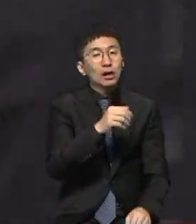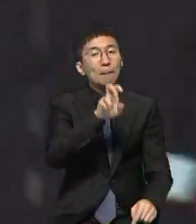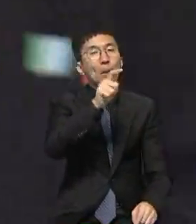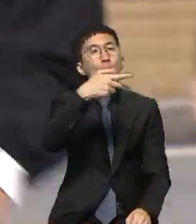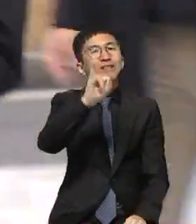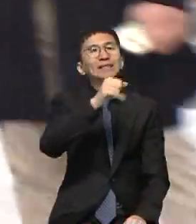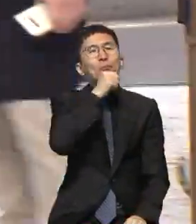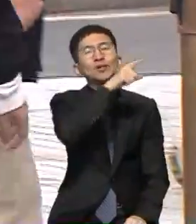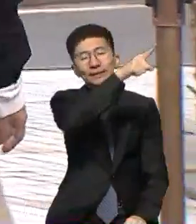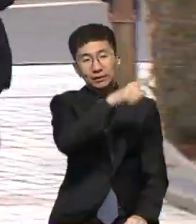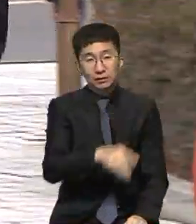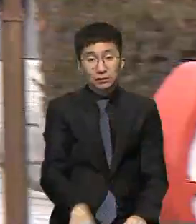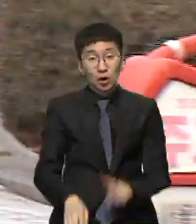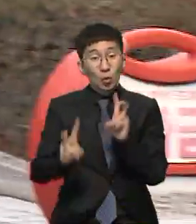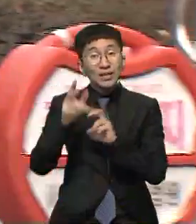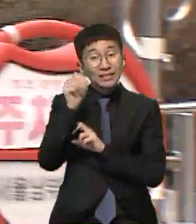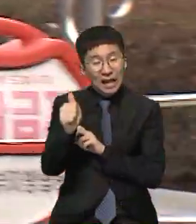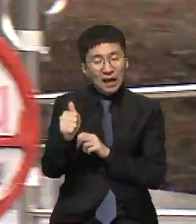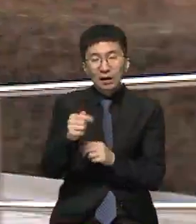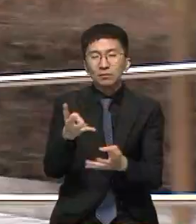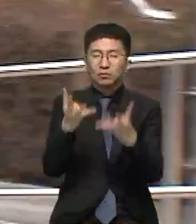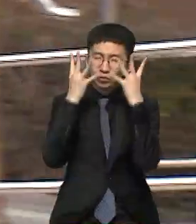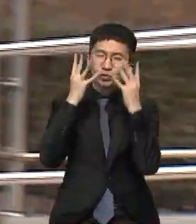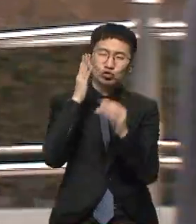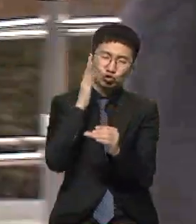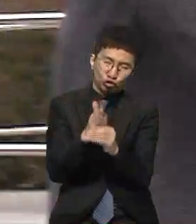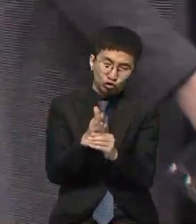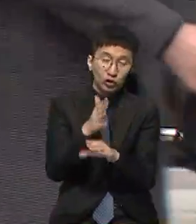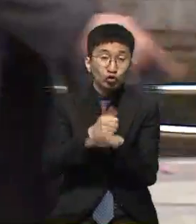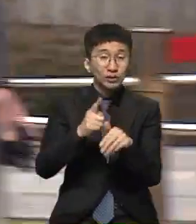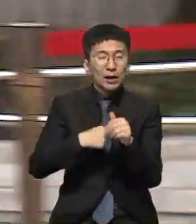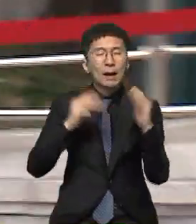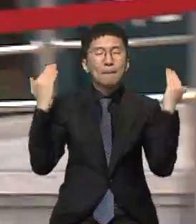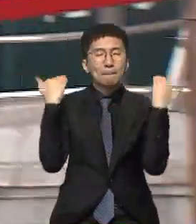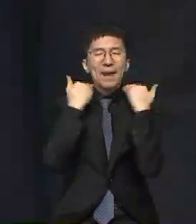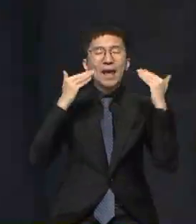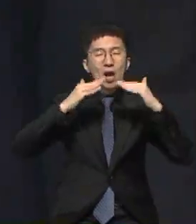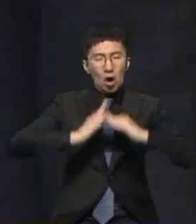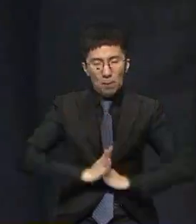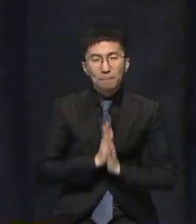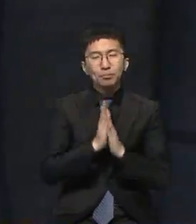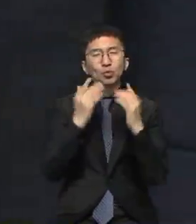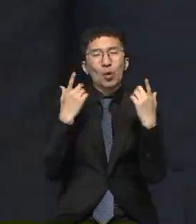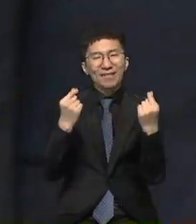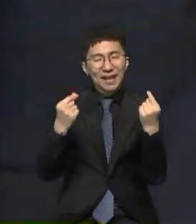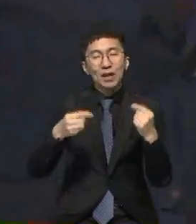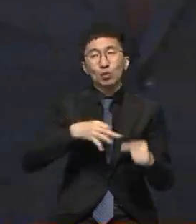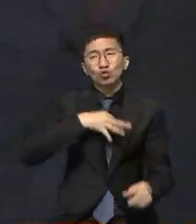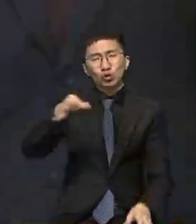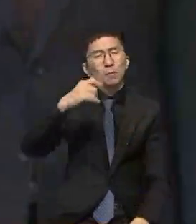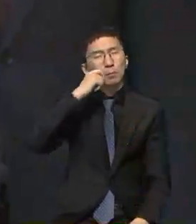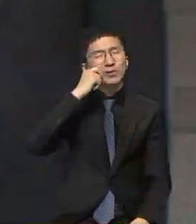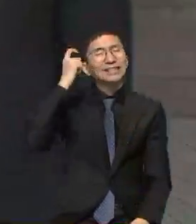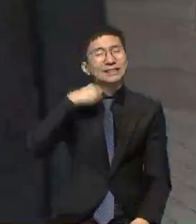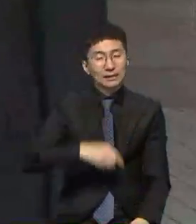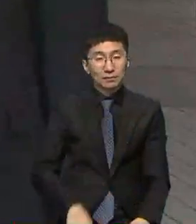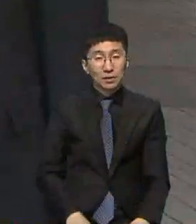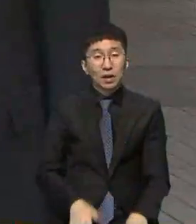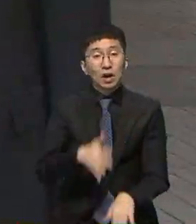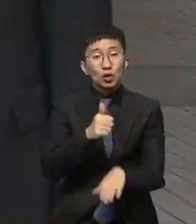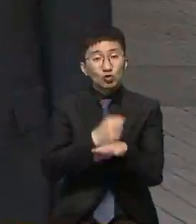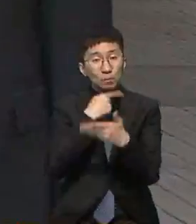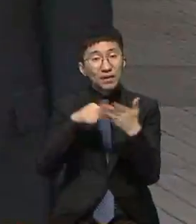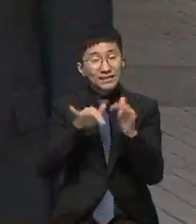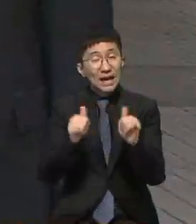측도 경영진이 구속돼 사실상 폐업 상태라 돈을 받아내기 어렵습니다. 결국 피해자들은 긴 법적 다툼을